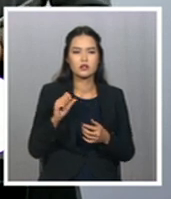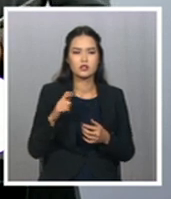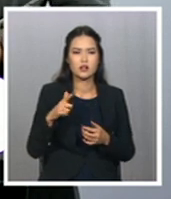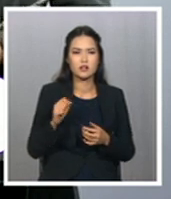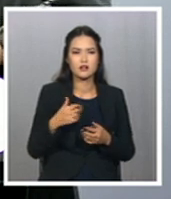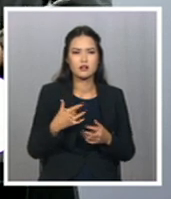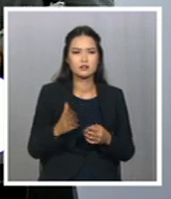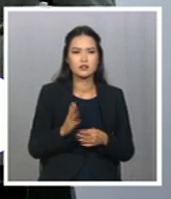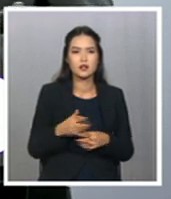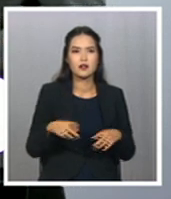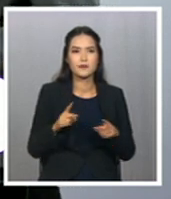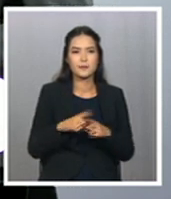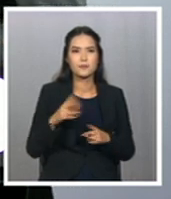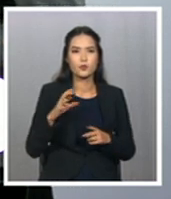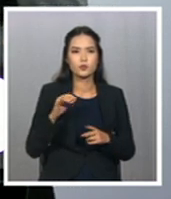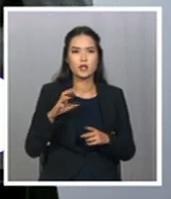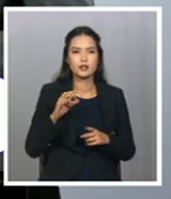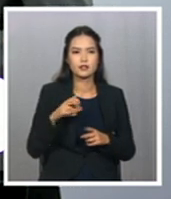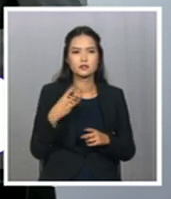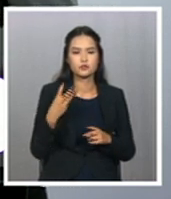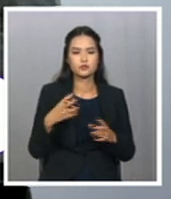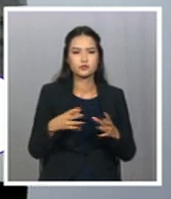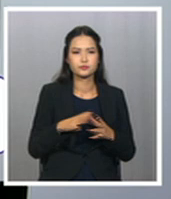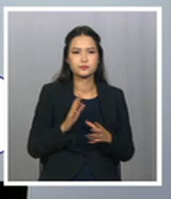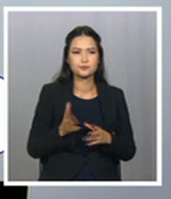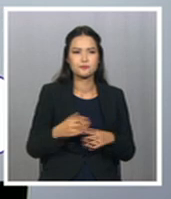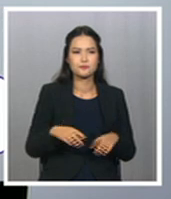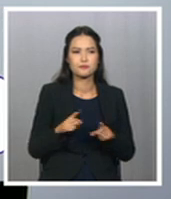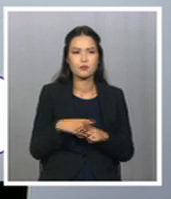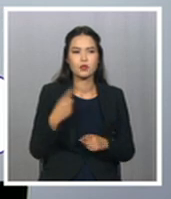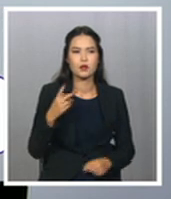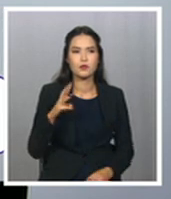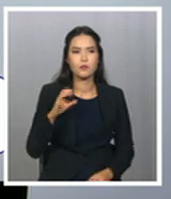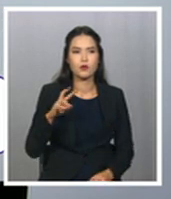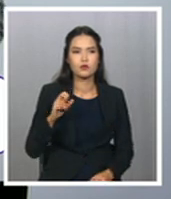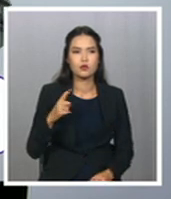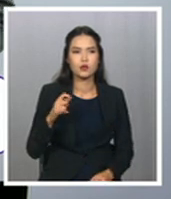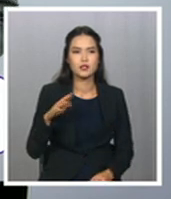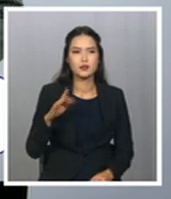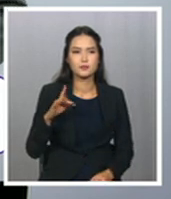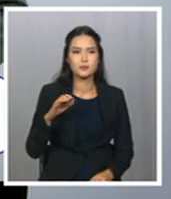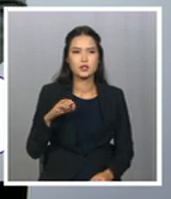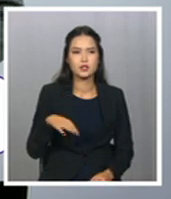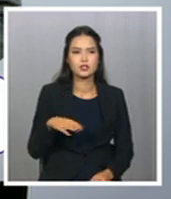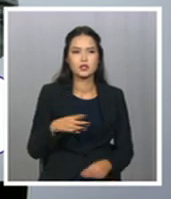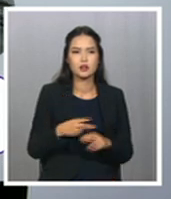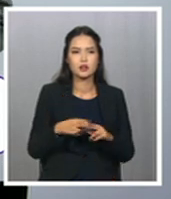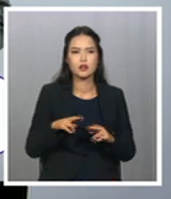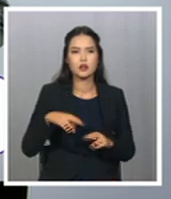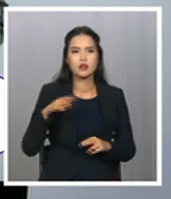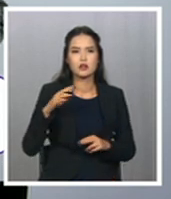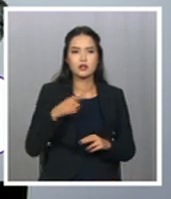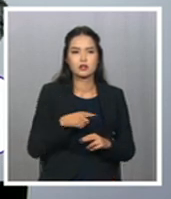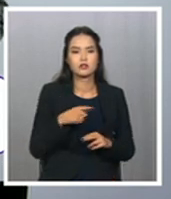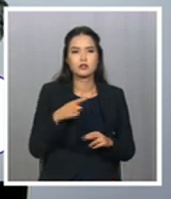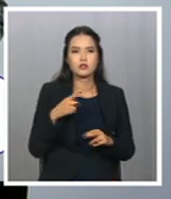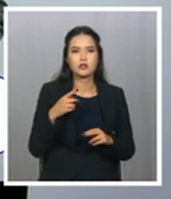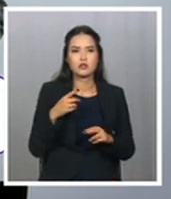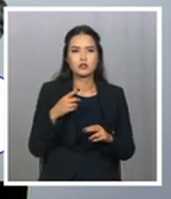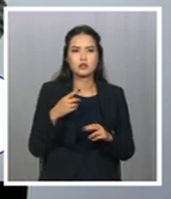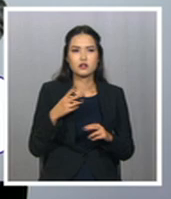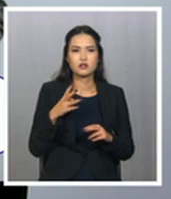Жалпы будандастырудың негізгі үш түрі бар. Оның біріншісі моногибридті будандастыру. Моногибридті будандастыру дегеніміз